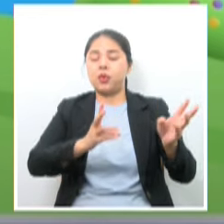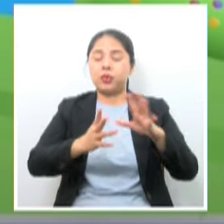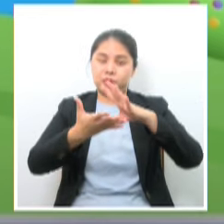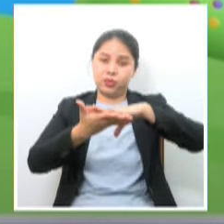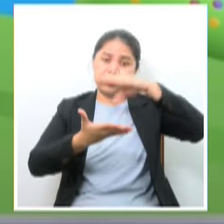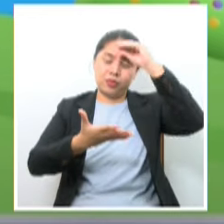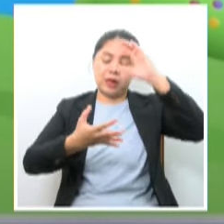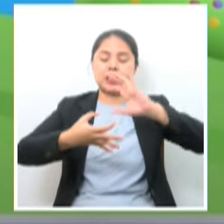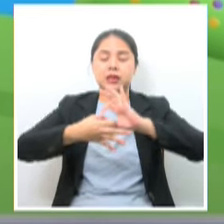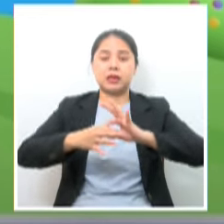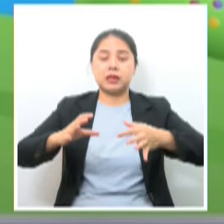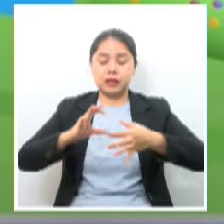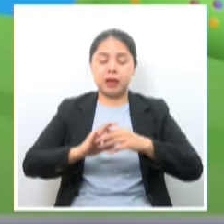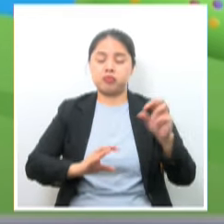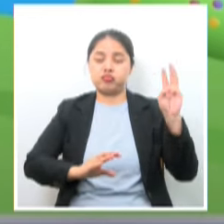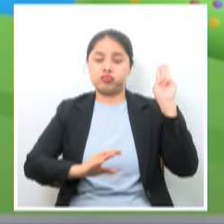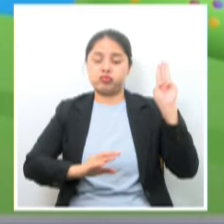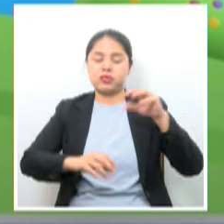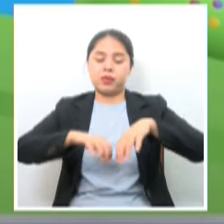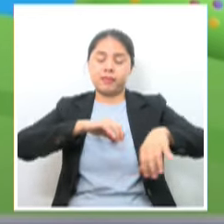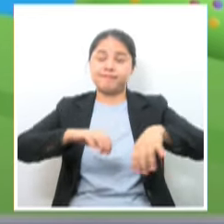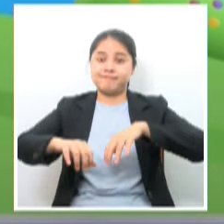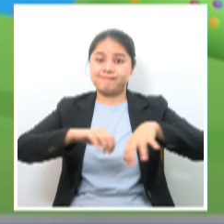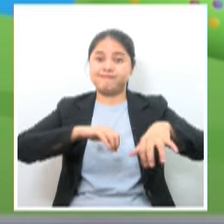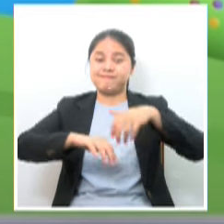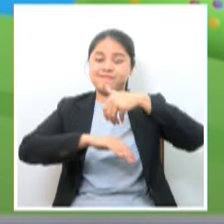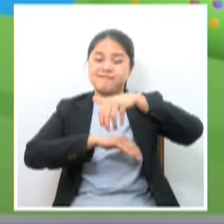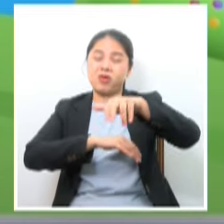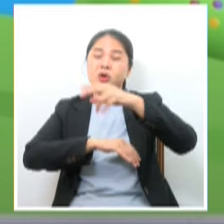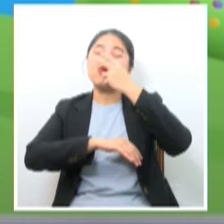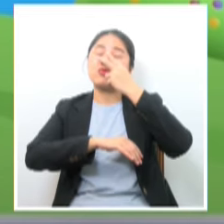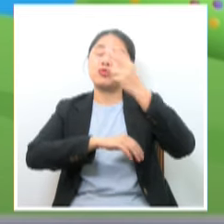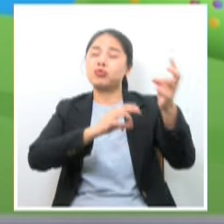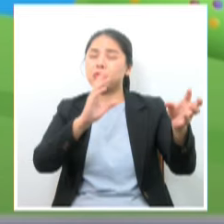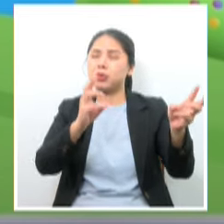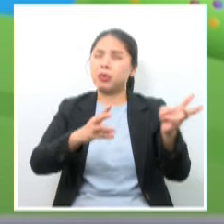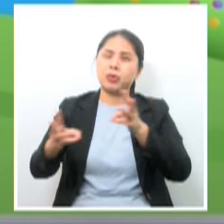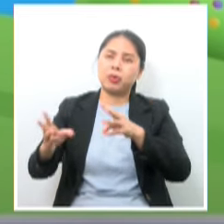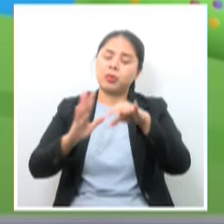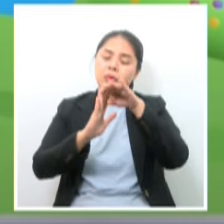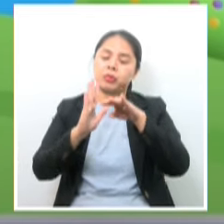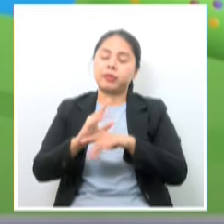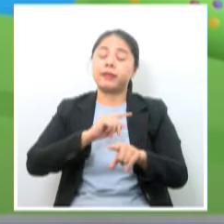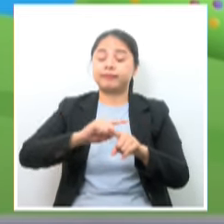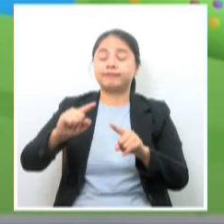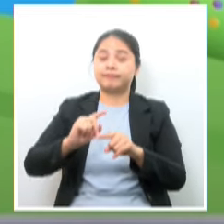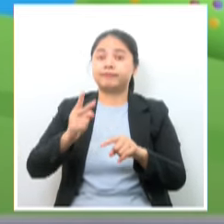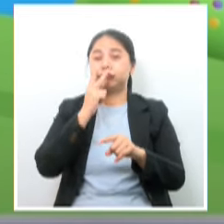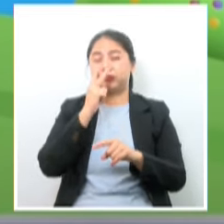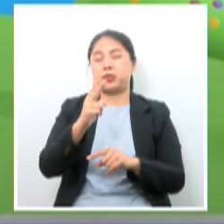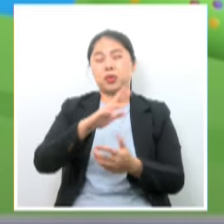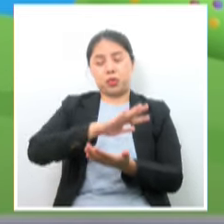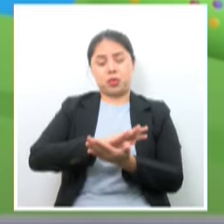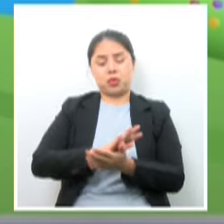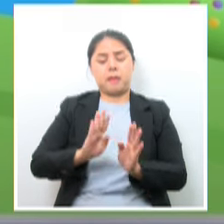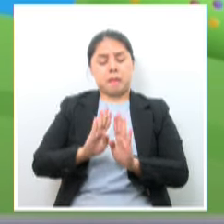ษานะครับลูกเสือที่จะต้องจัดกลางแจ้งก็อาจจะหาวิธีการอื่นนะครับและถ้าเปิดเรียนแล้วยังเห็นว่าอากาศร้อนมาก